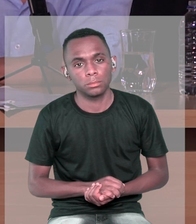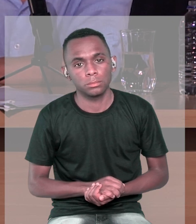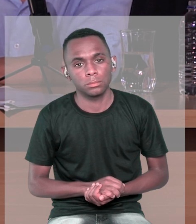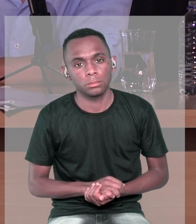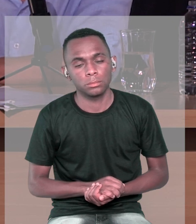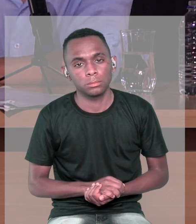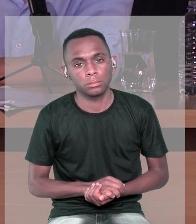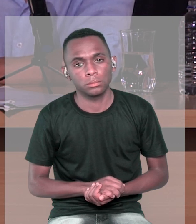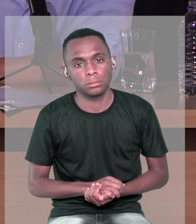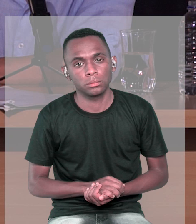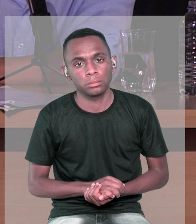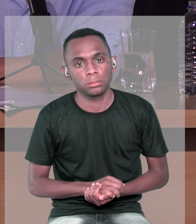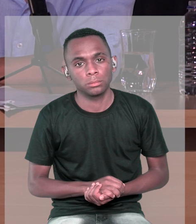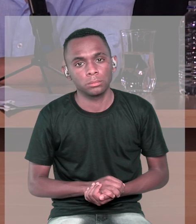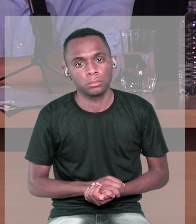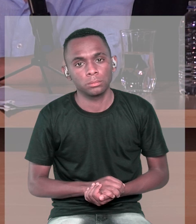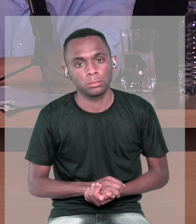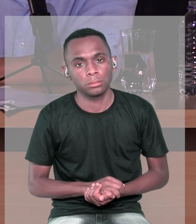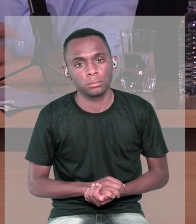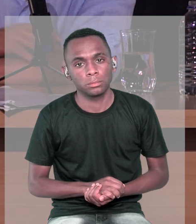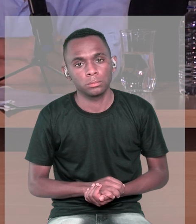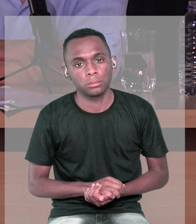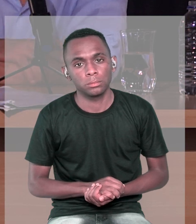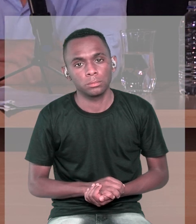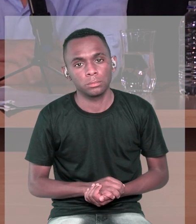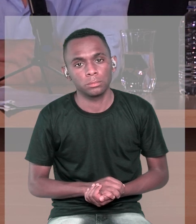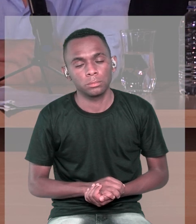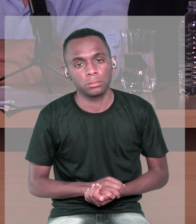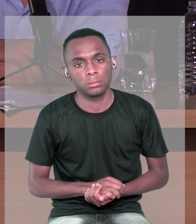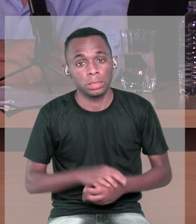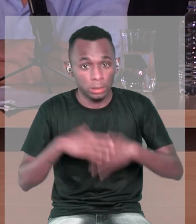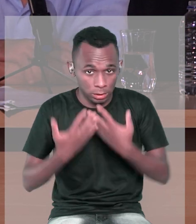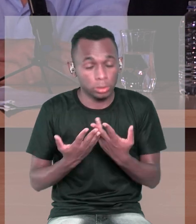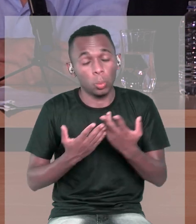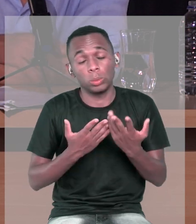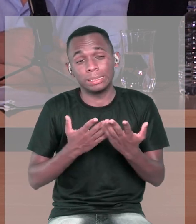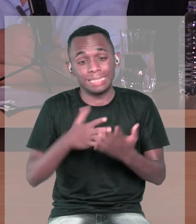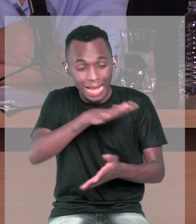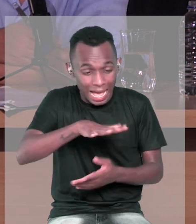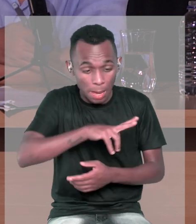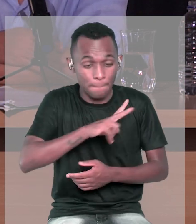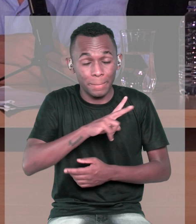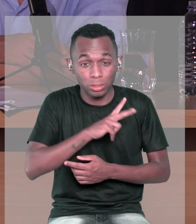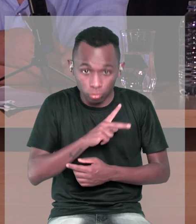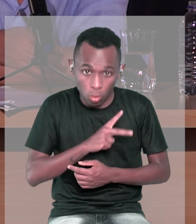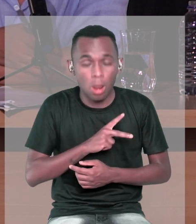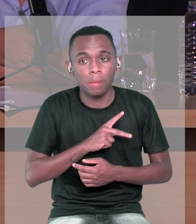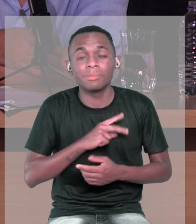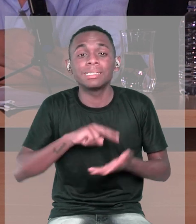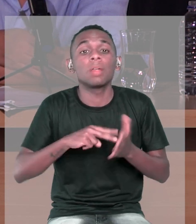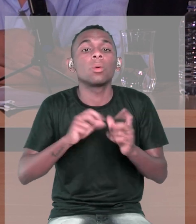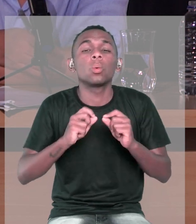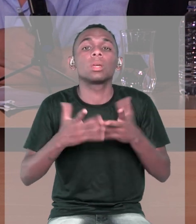c'est avoir un certain nombre de ressources qui... Essa propriedade privada, ela